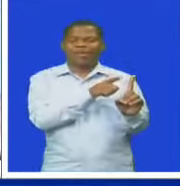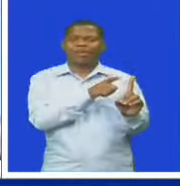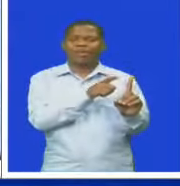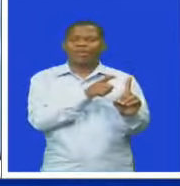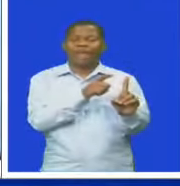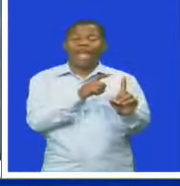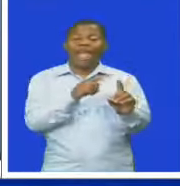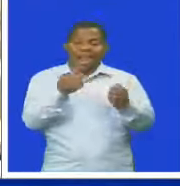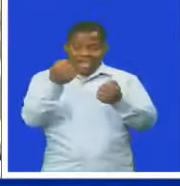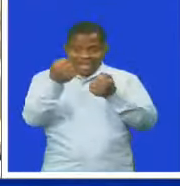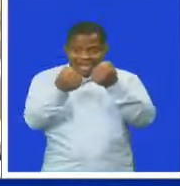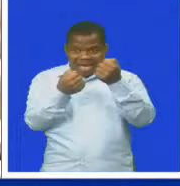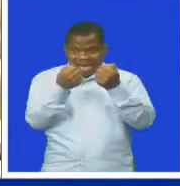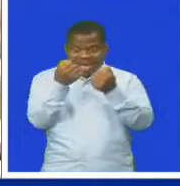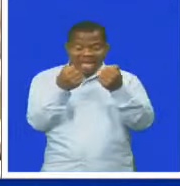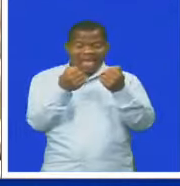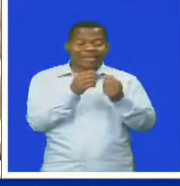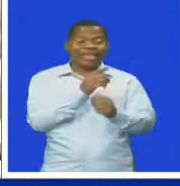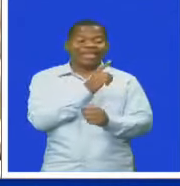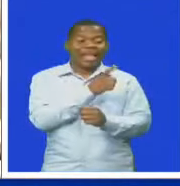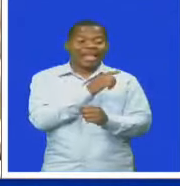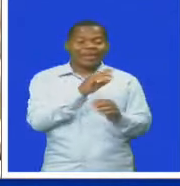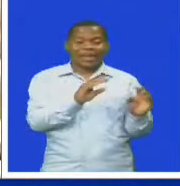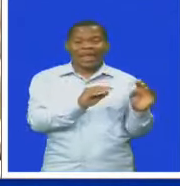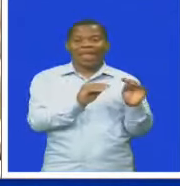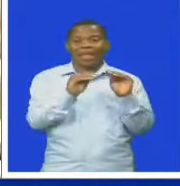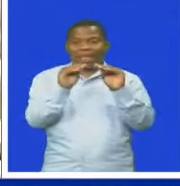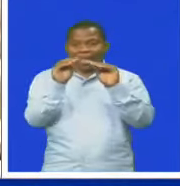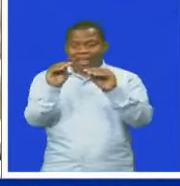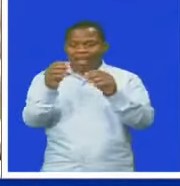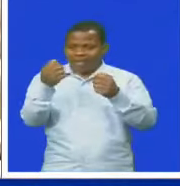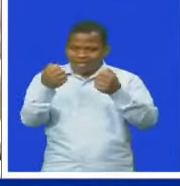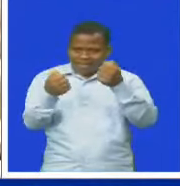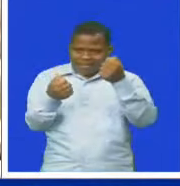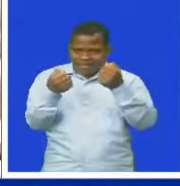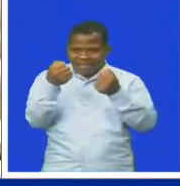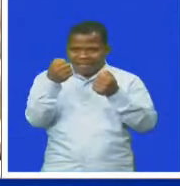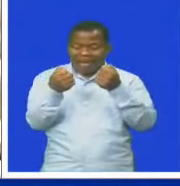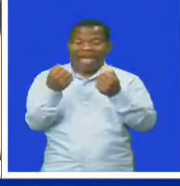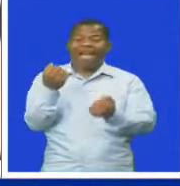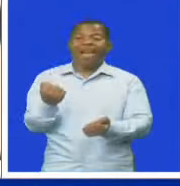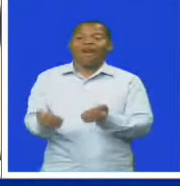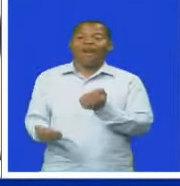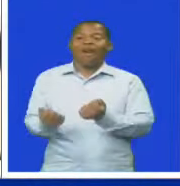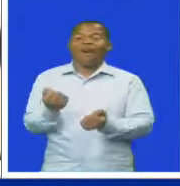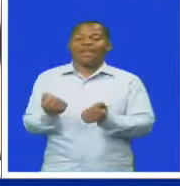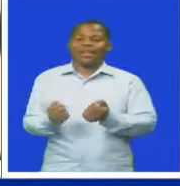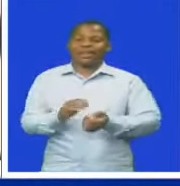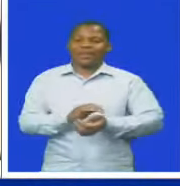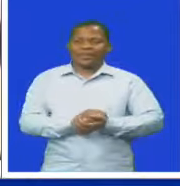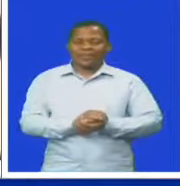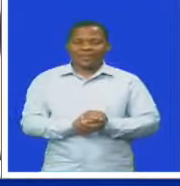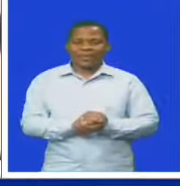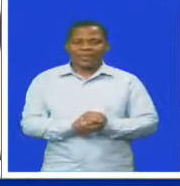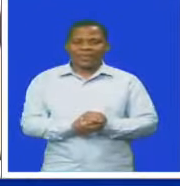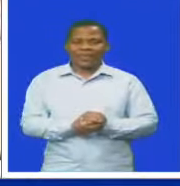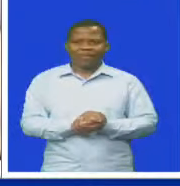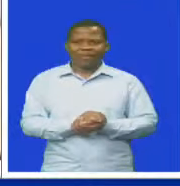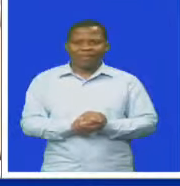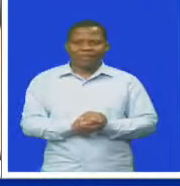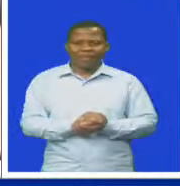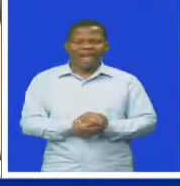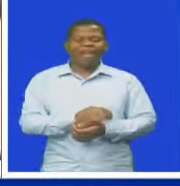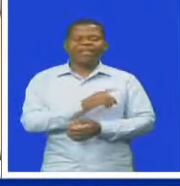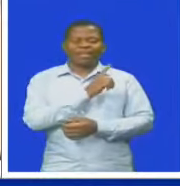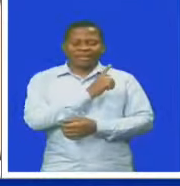kule moto. Le moto ke ibonakele iphuma enkantolo ihamba naye umsolwa. Lokuphicile ukuthi beyikhona